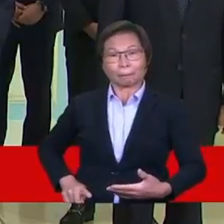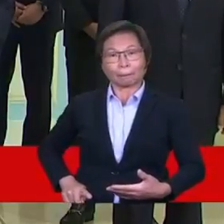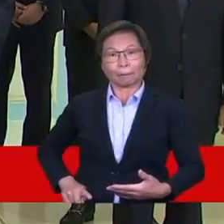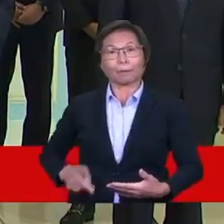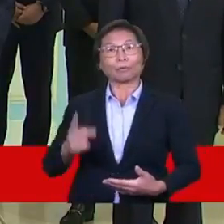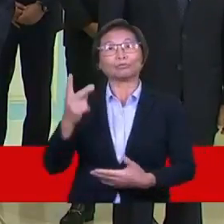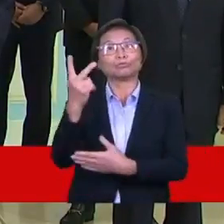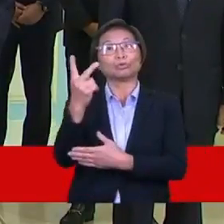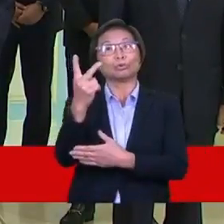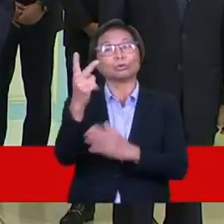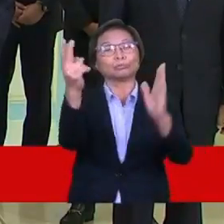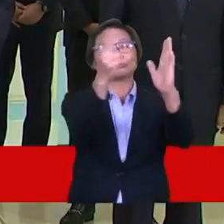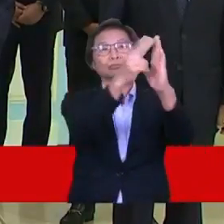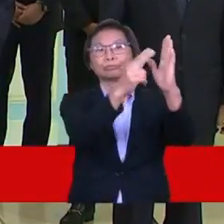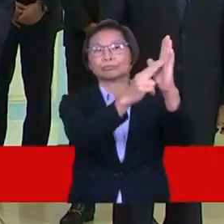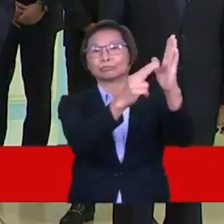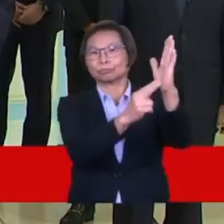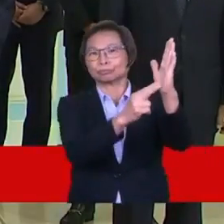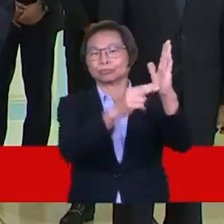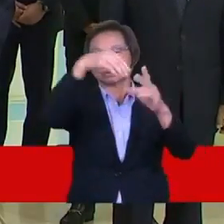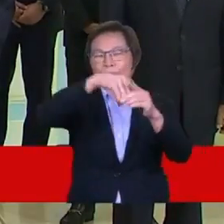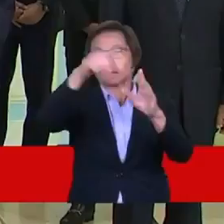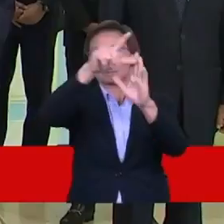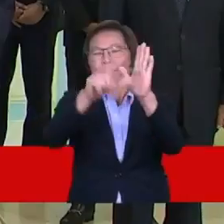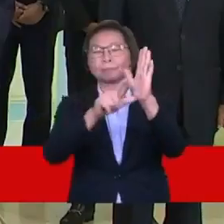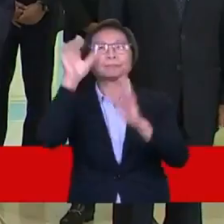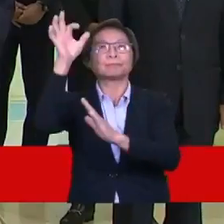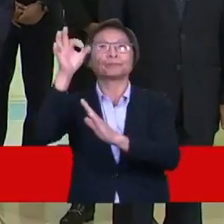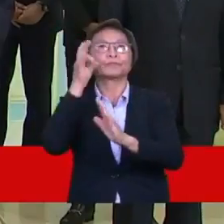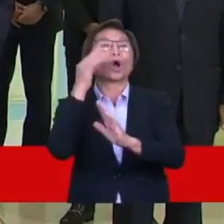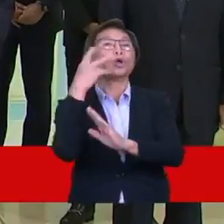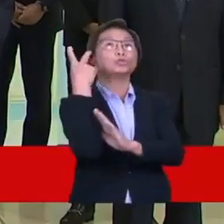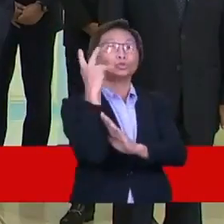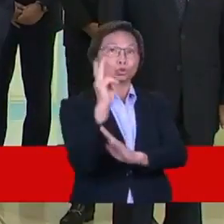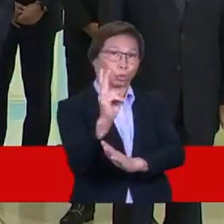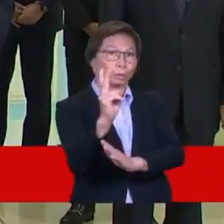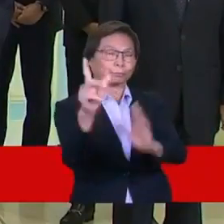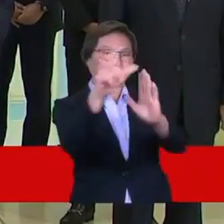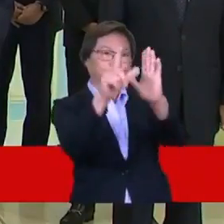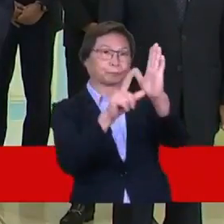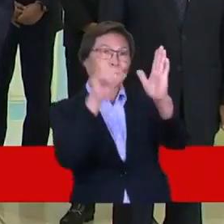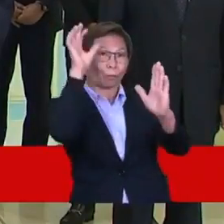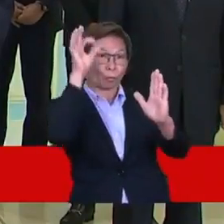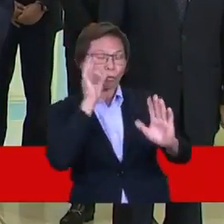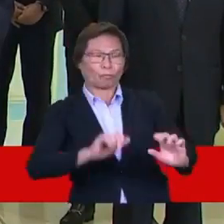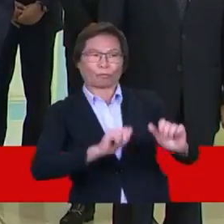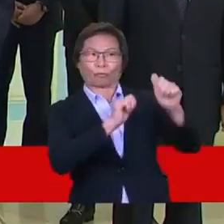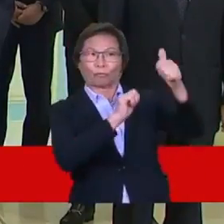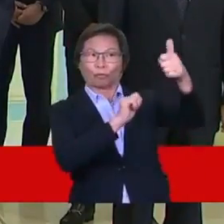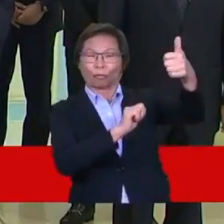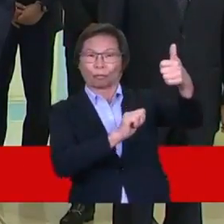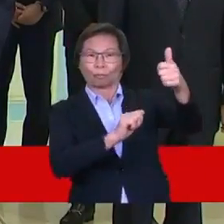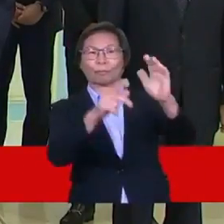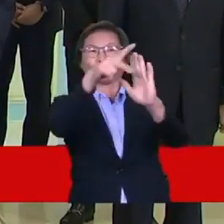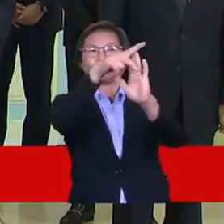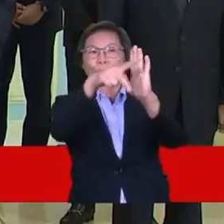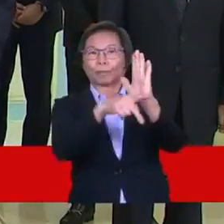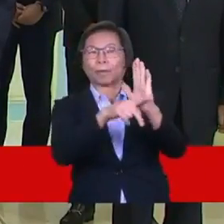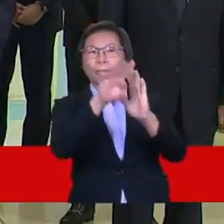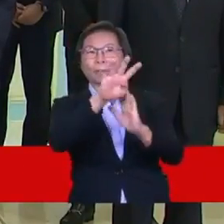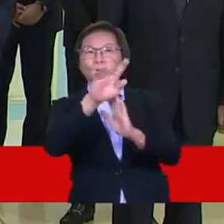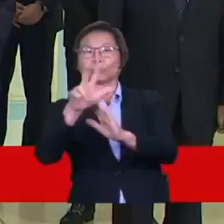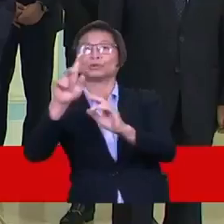buah peruntukkan dalam pelembagaan puskeswan pertama pekarya 43